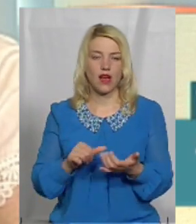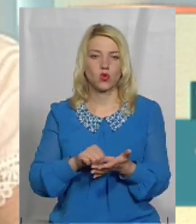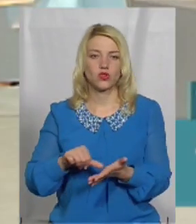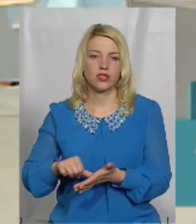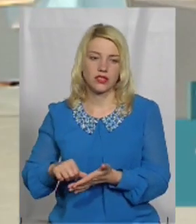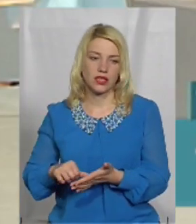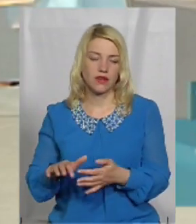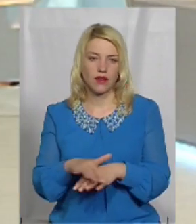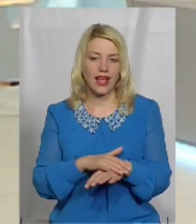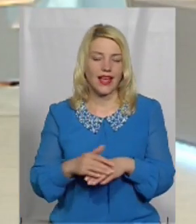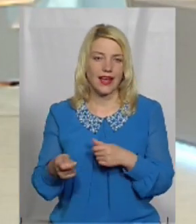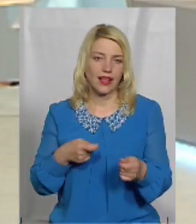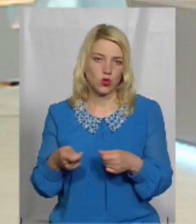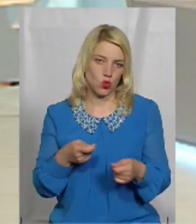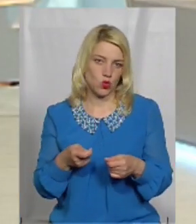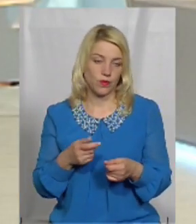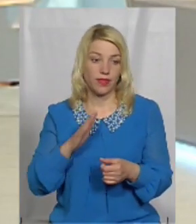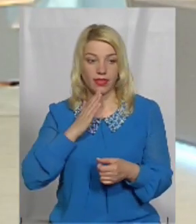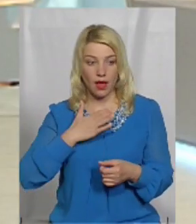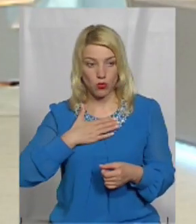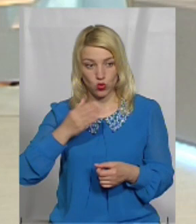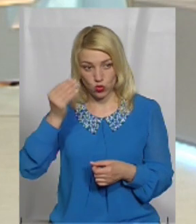учасників ринку. І, на мою би